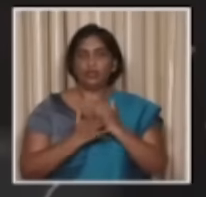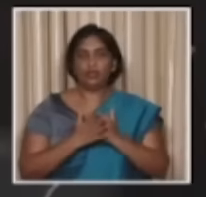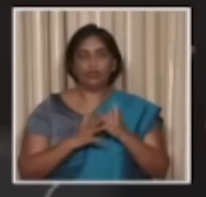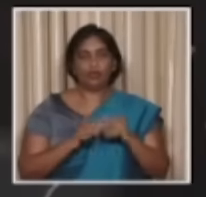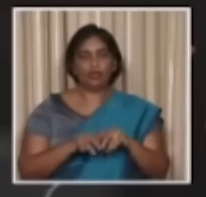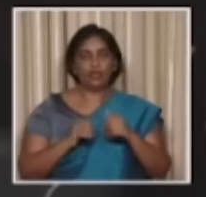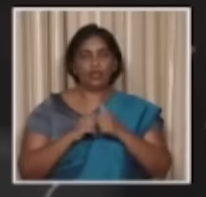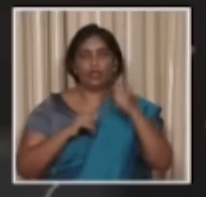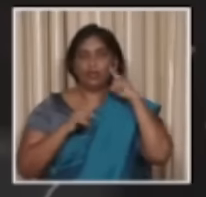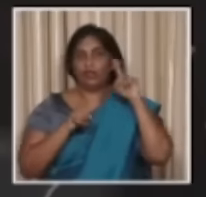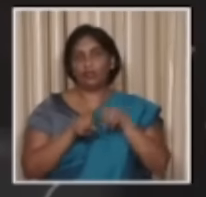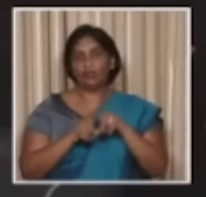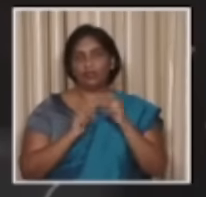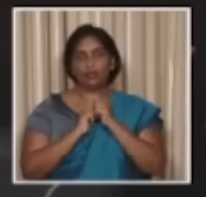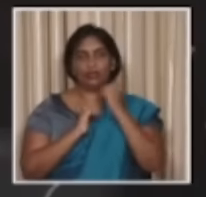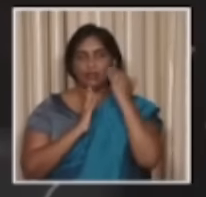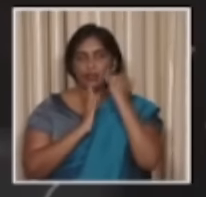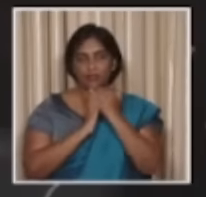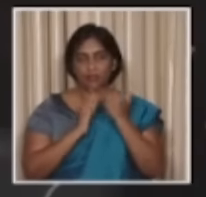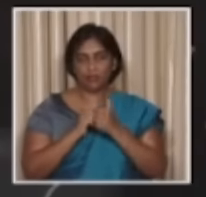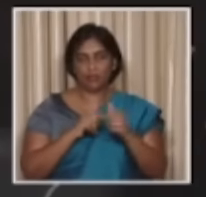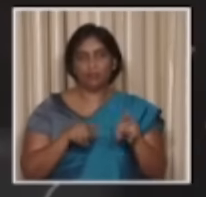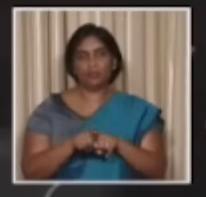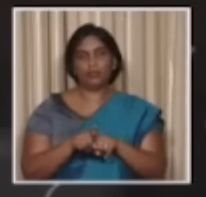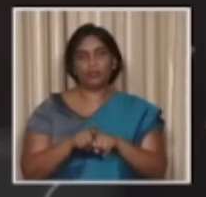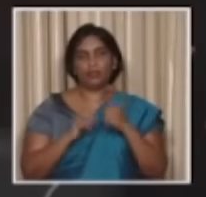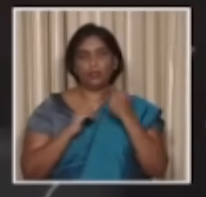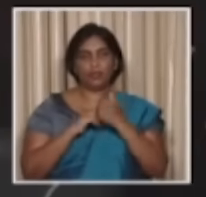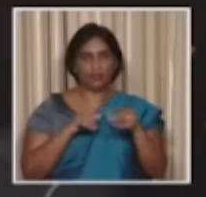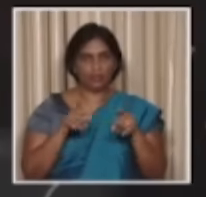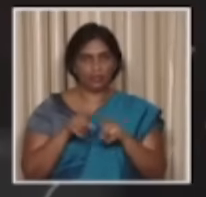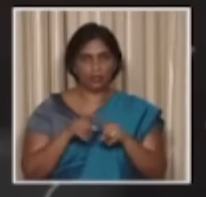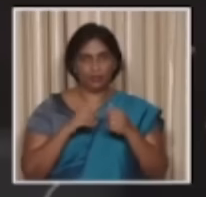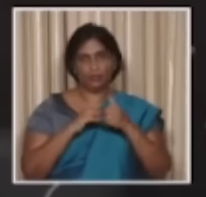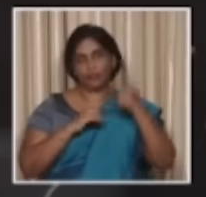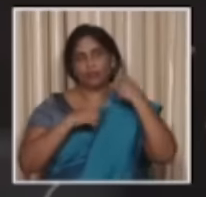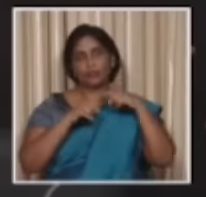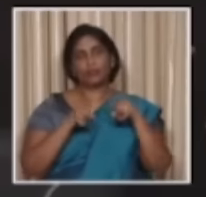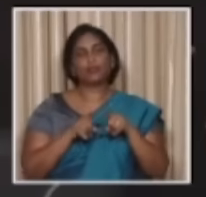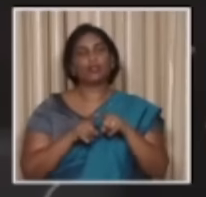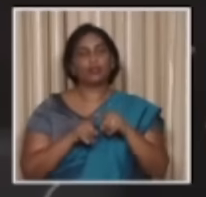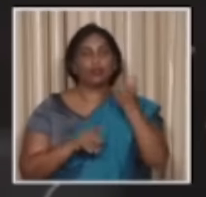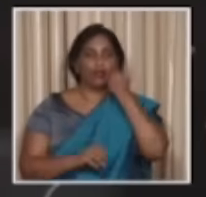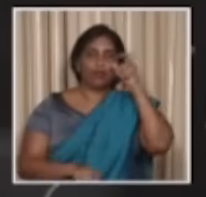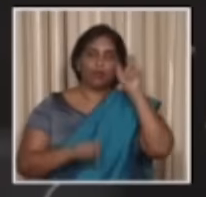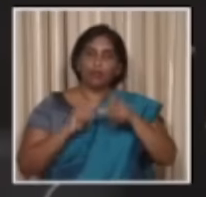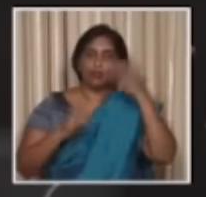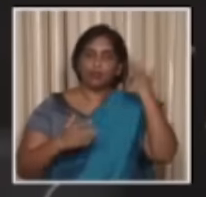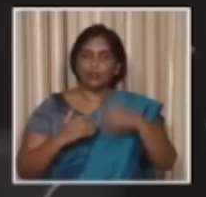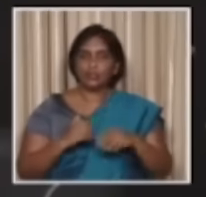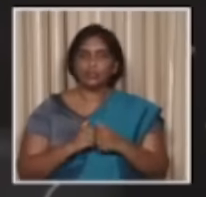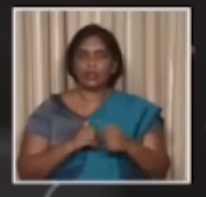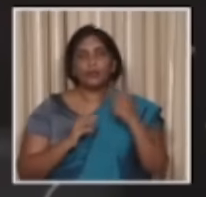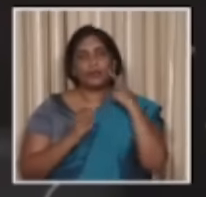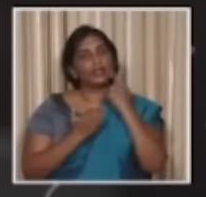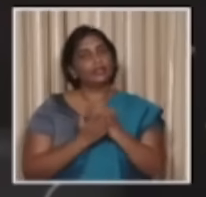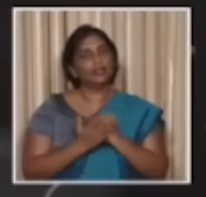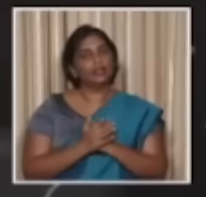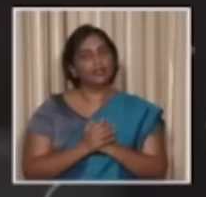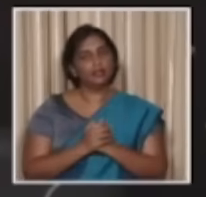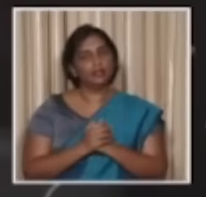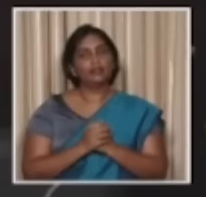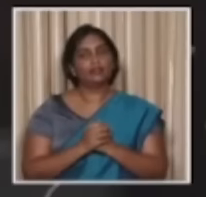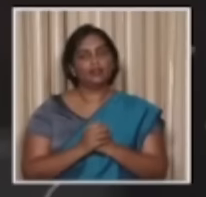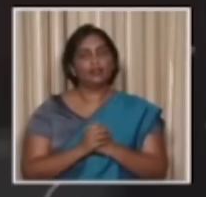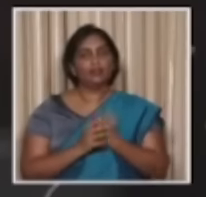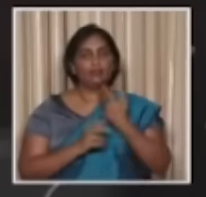ඉතාම කණගාටුදායක තත්ත්වයක්. රෝගී තත්ත්වය අසාධ්‍ය වෙයි. රෝගීන්ට මියන්න සිද්ධ වෙලා තියෙනවා මේක නිසා. අක්ෂි ශල්‍යකර්ම